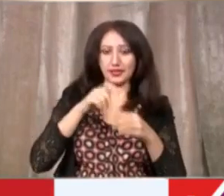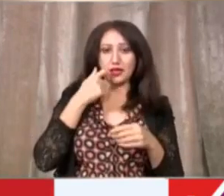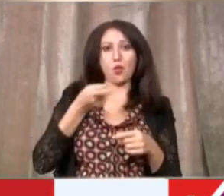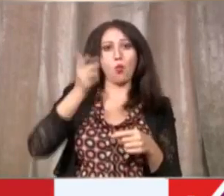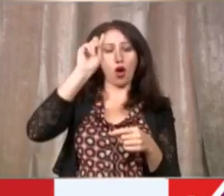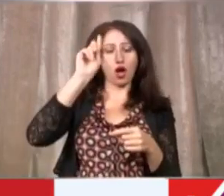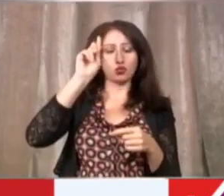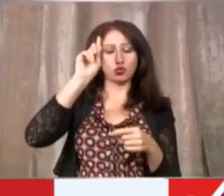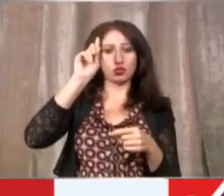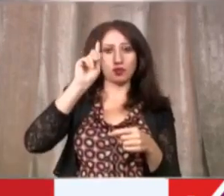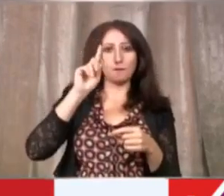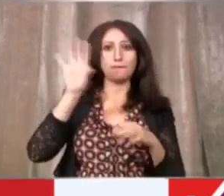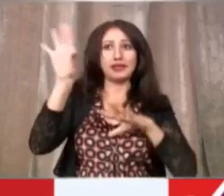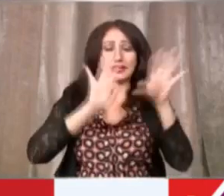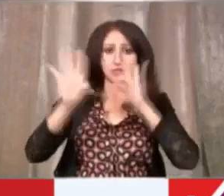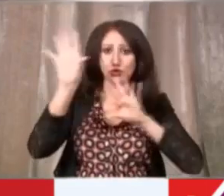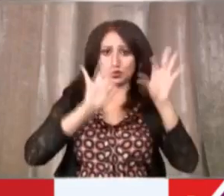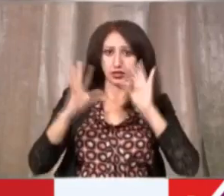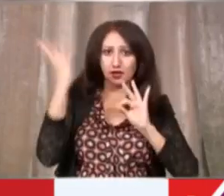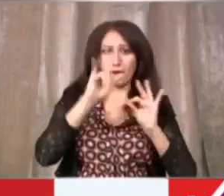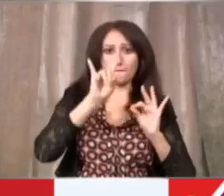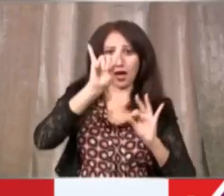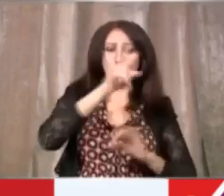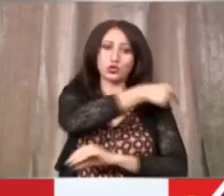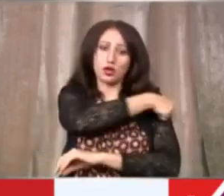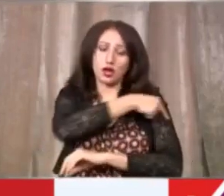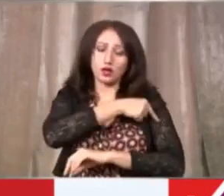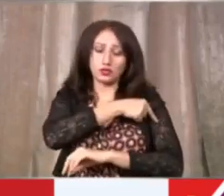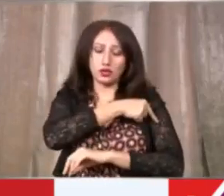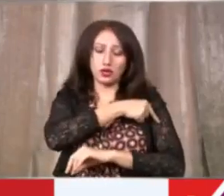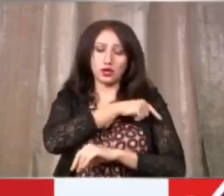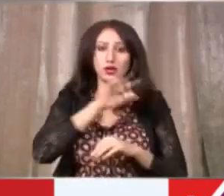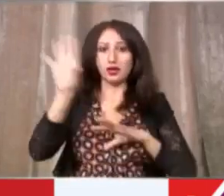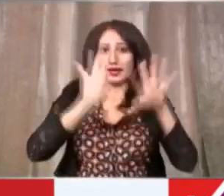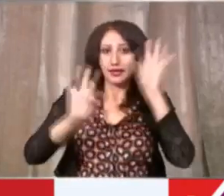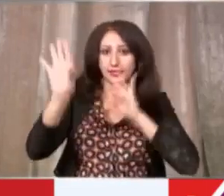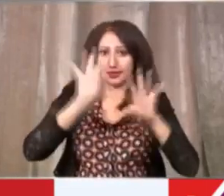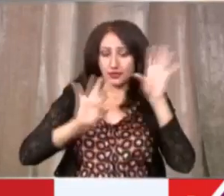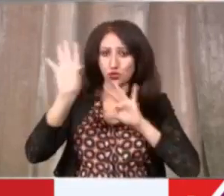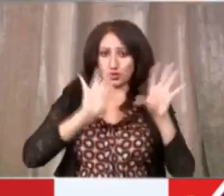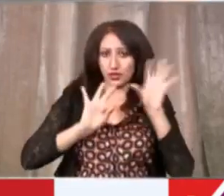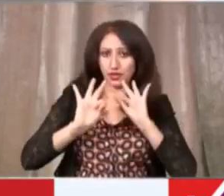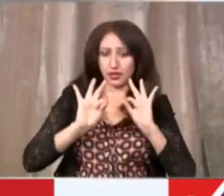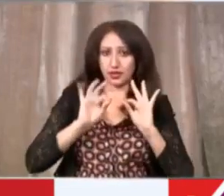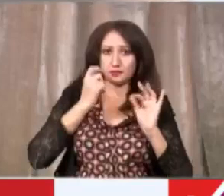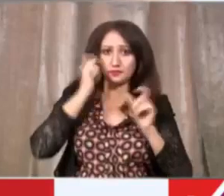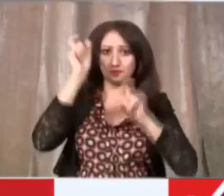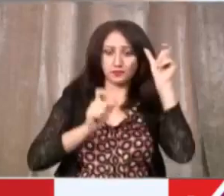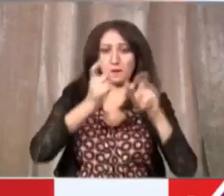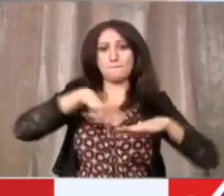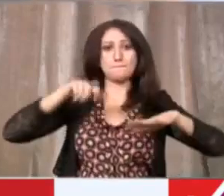مستقله لها تشكيل مكون من عشر اعضاء هذا التشكيل كله